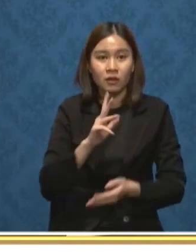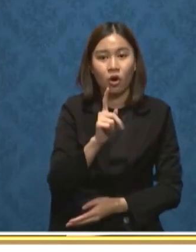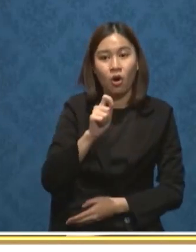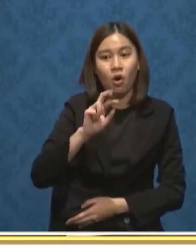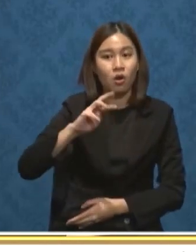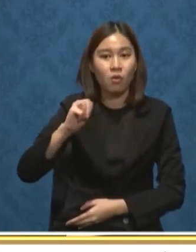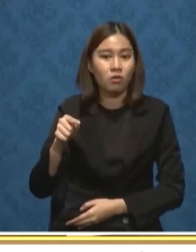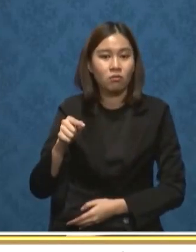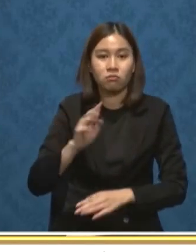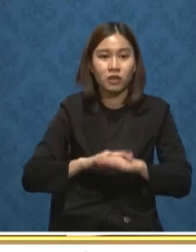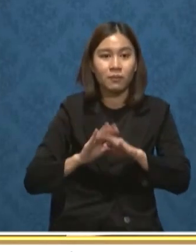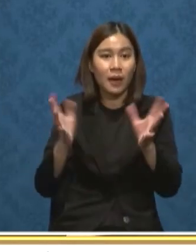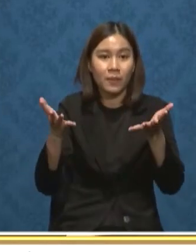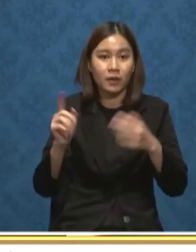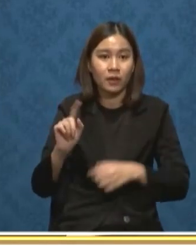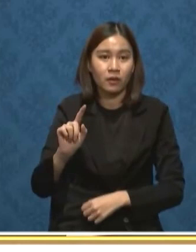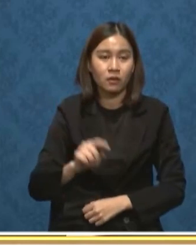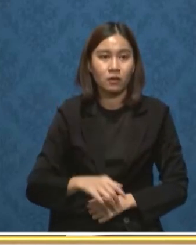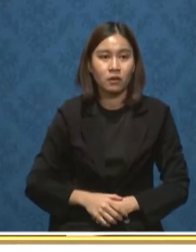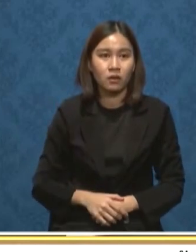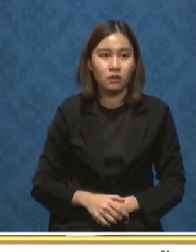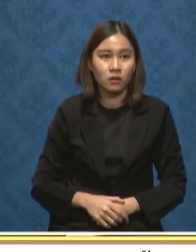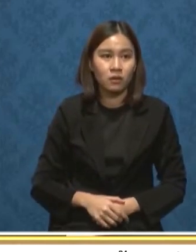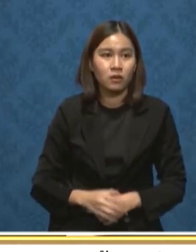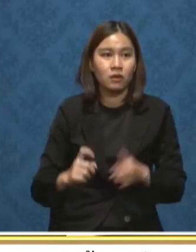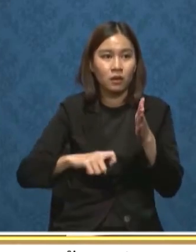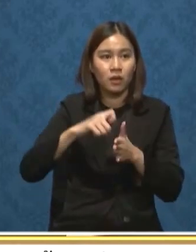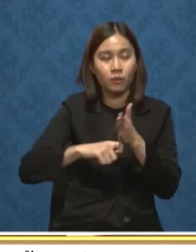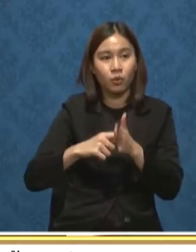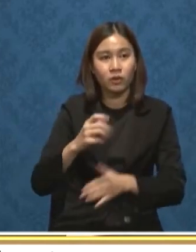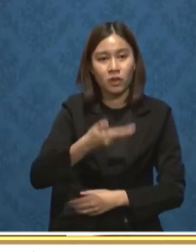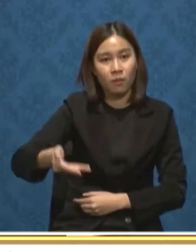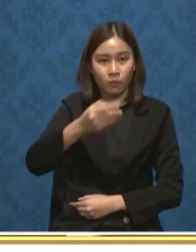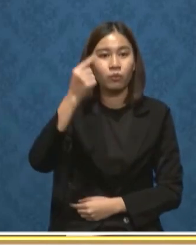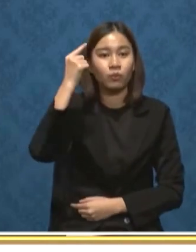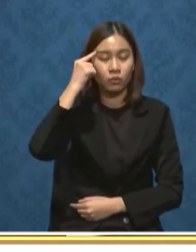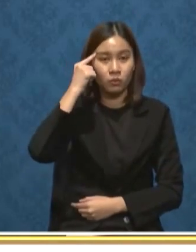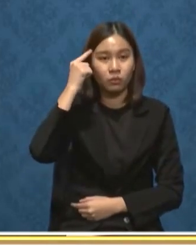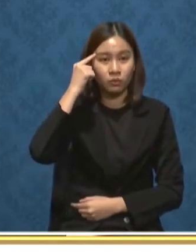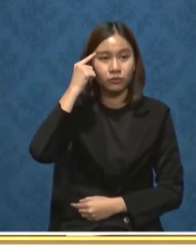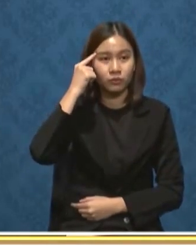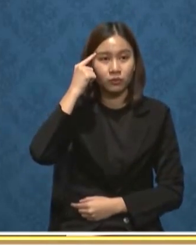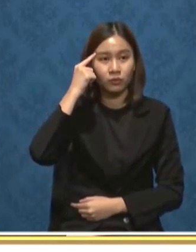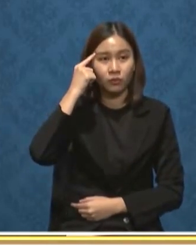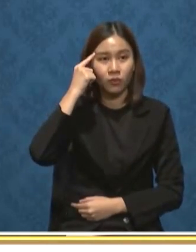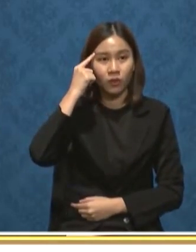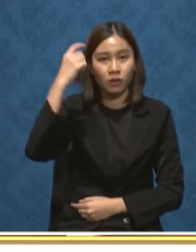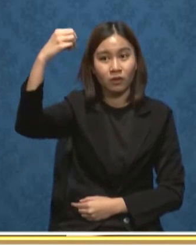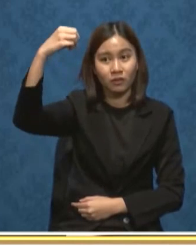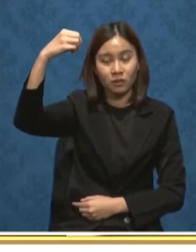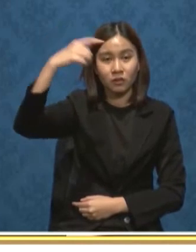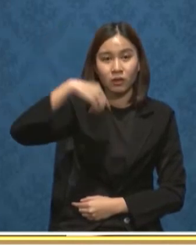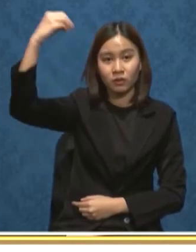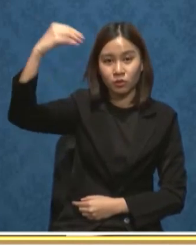นอภาค 3 แล้ไม่ตามเรื่องนะครับสาเหตุนะครั ผมวที่รอยแ่ใจอยู่แล้วนะครับที่โลารูปทอบ